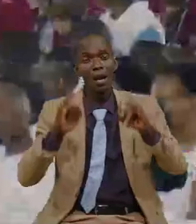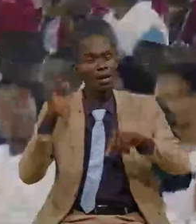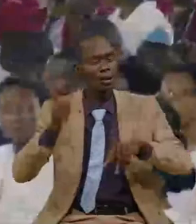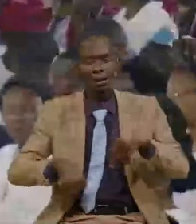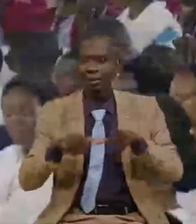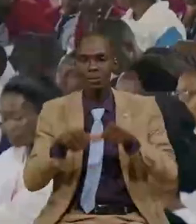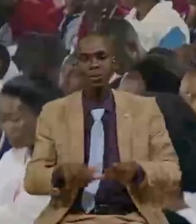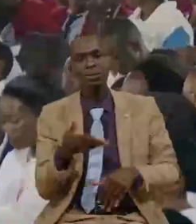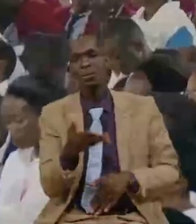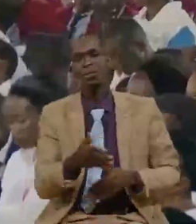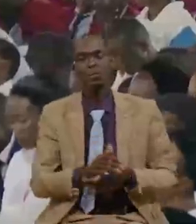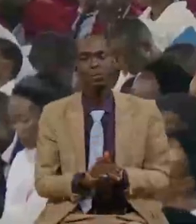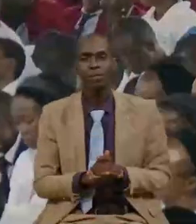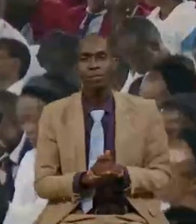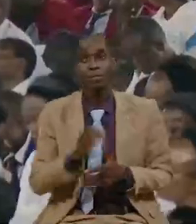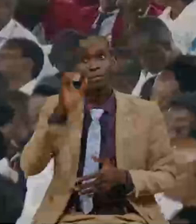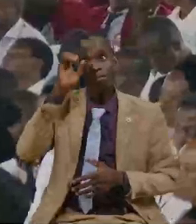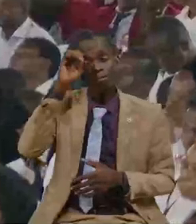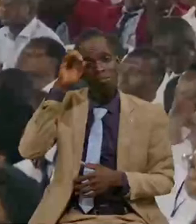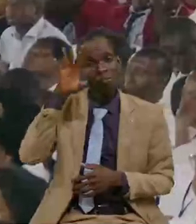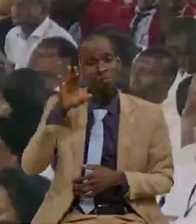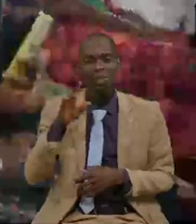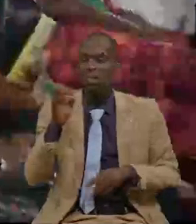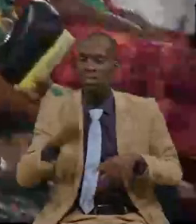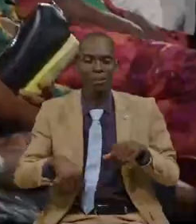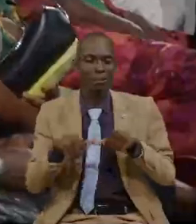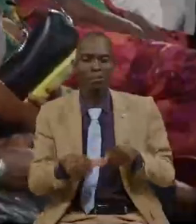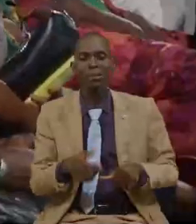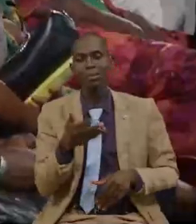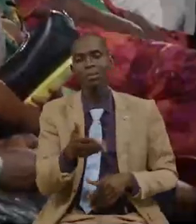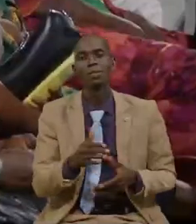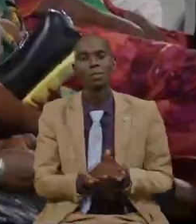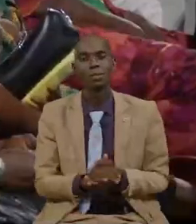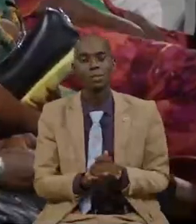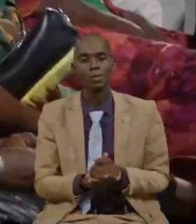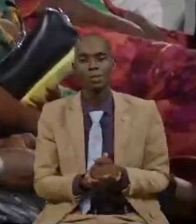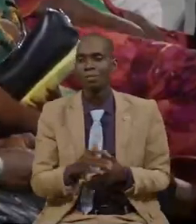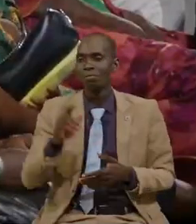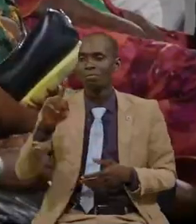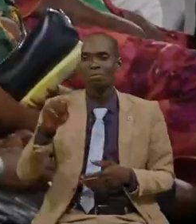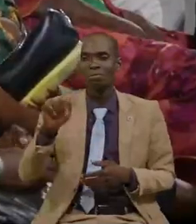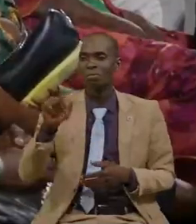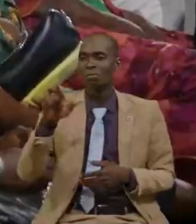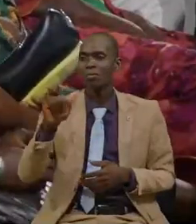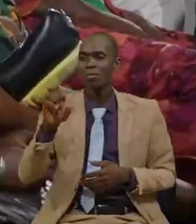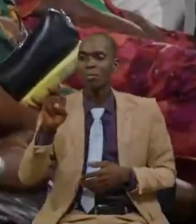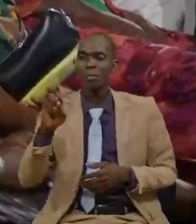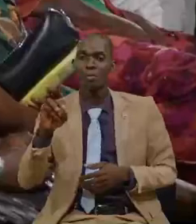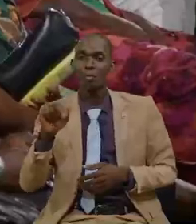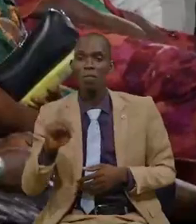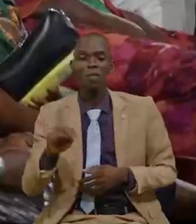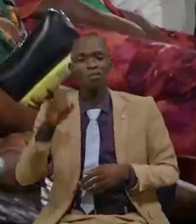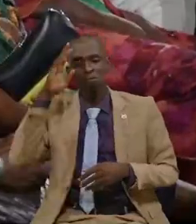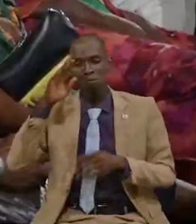l'idole ne restera pas là-bas. La magie ne restera pas là-bas. les talismans,